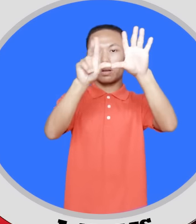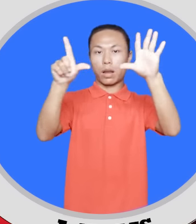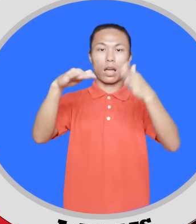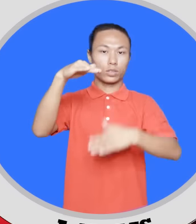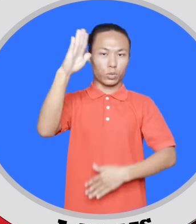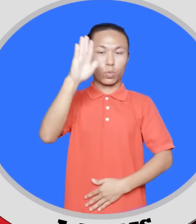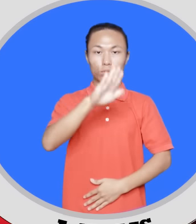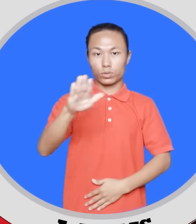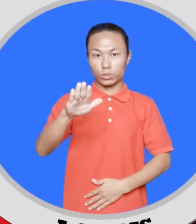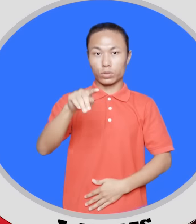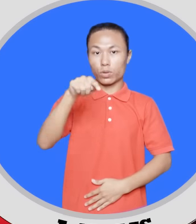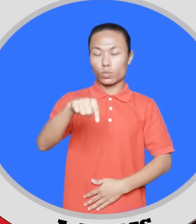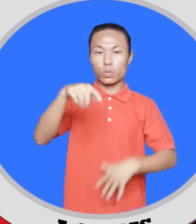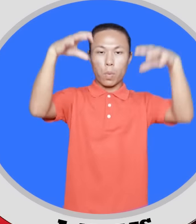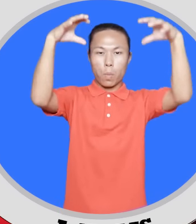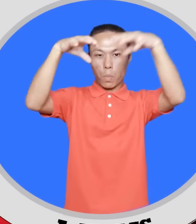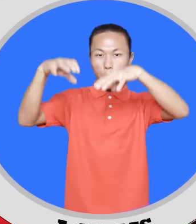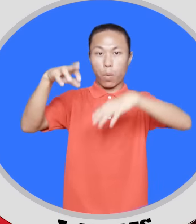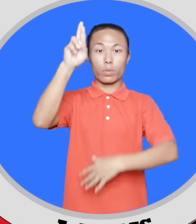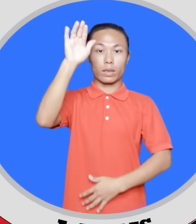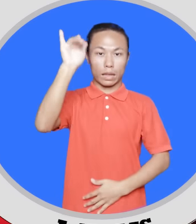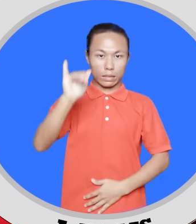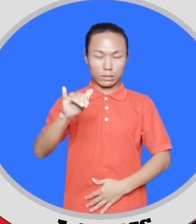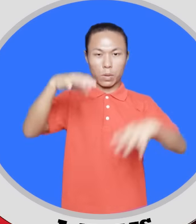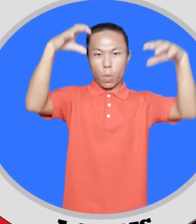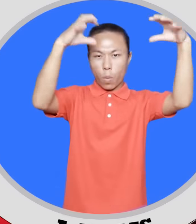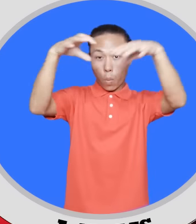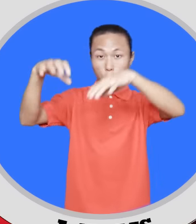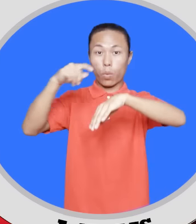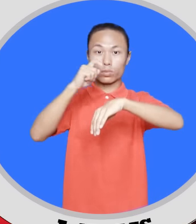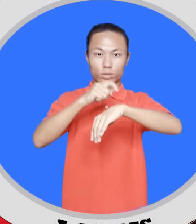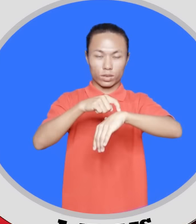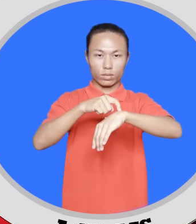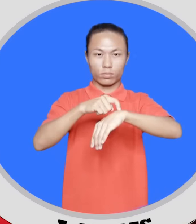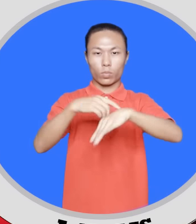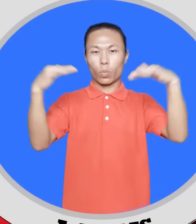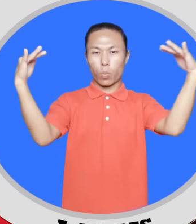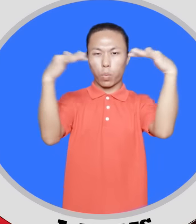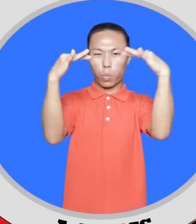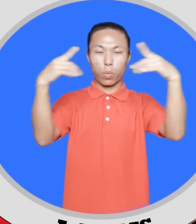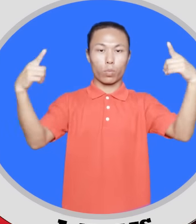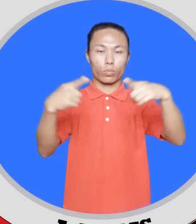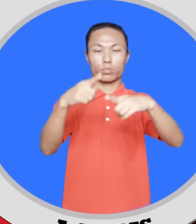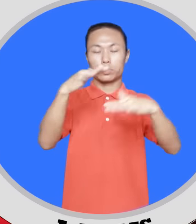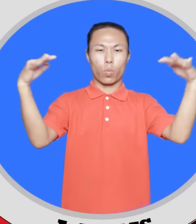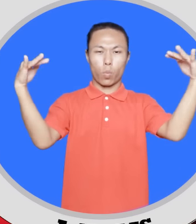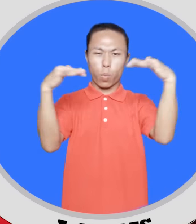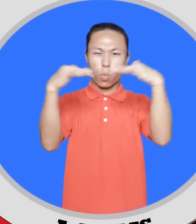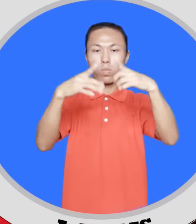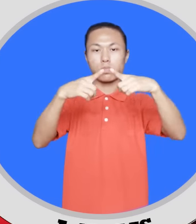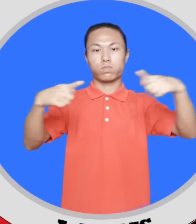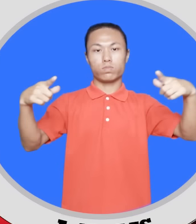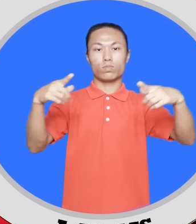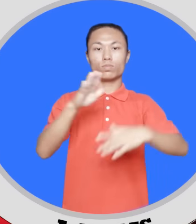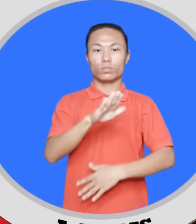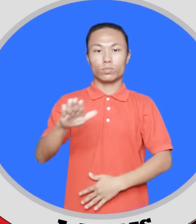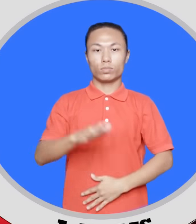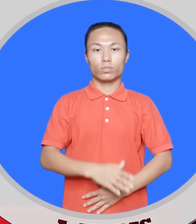ခွဲကျော်ကြာမြင့်ခဲ့ပြီးမိုးရင်းကာလဖြစ်တဲ့တိုက်ပွဲအချိန်ရွှေ့ချသွားခြင်းမျိုးမရှိရက်တန်သွားခြင်းမျိုးမရှိပဲတရက်ပြီး